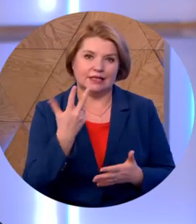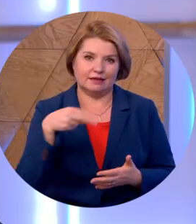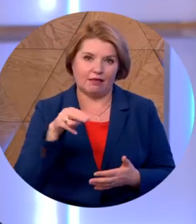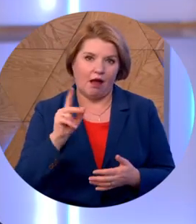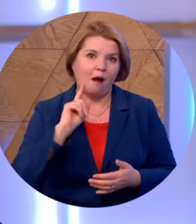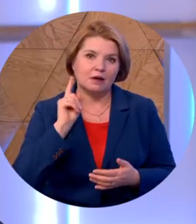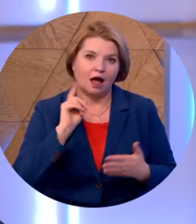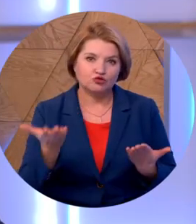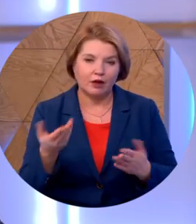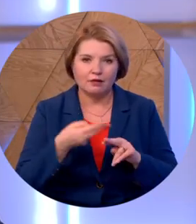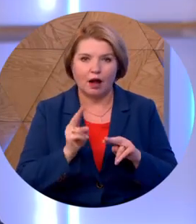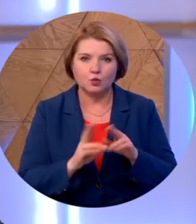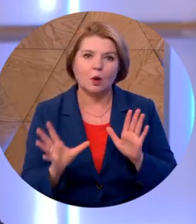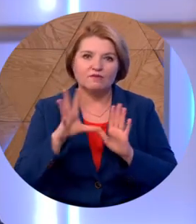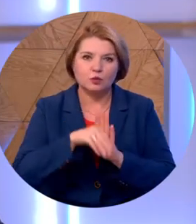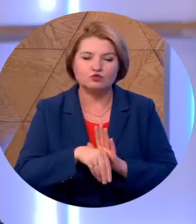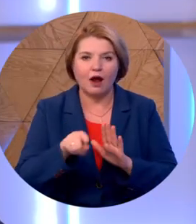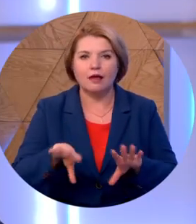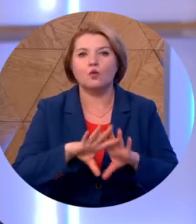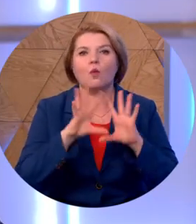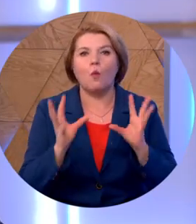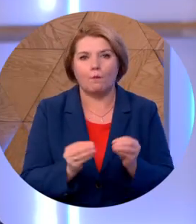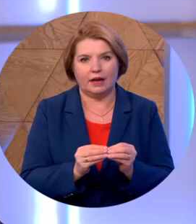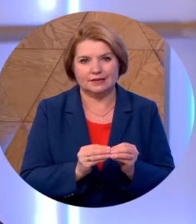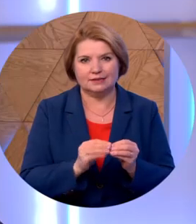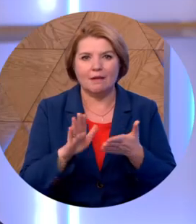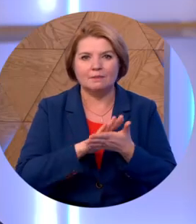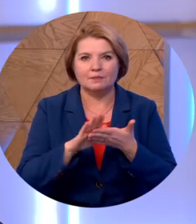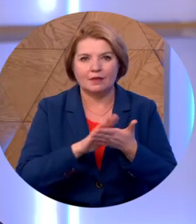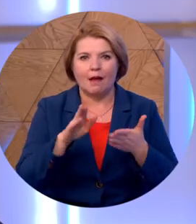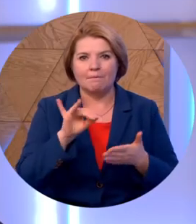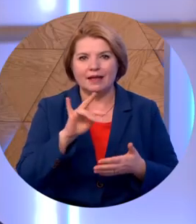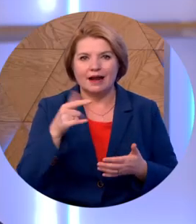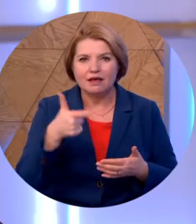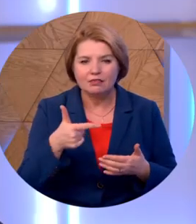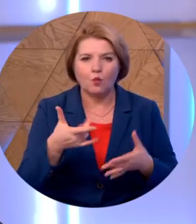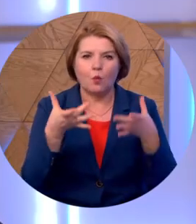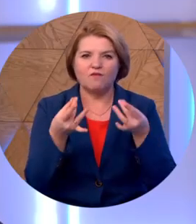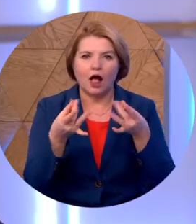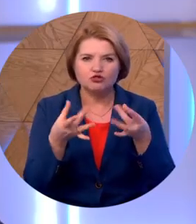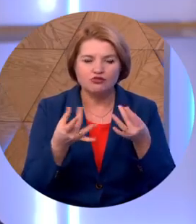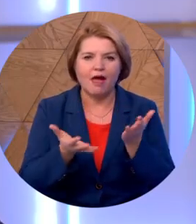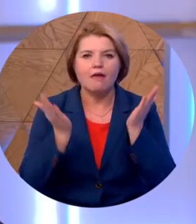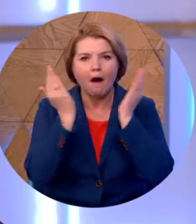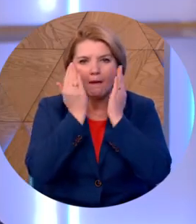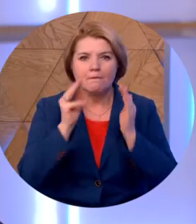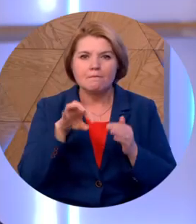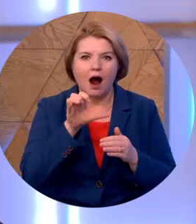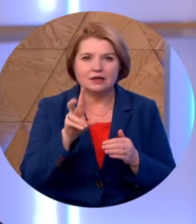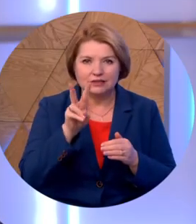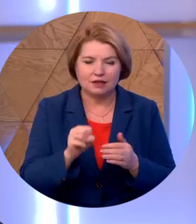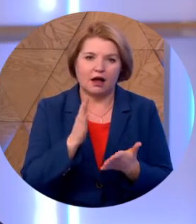включает в себя комплекс и лёгкого пилинга и биоревитализации и увлажнения и маски есть очень